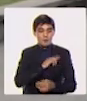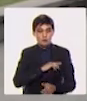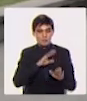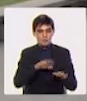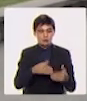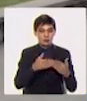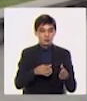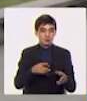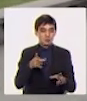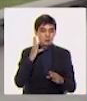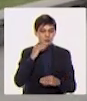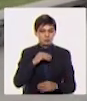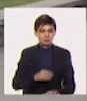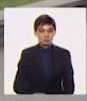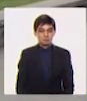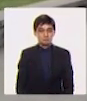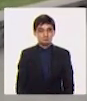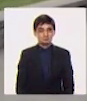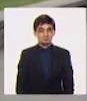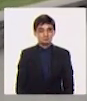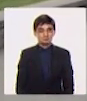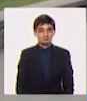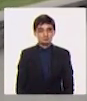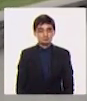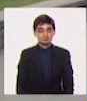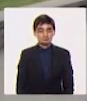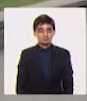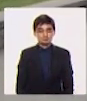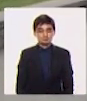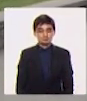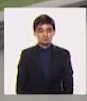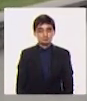ынталандырады. Жарас Ниязбек, Геннадий Лукин, Информбюро, Алматы.